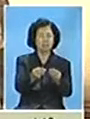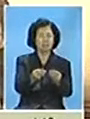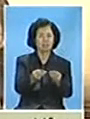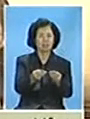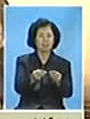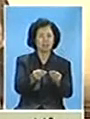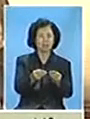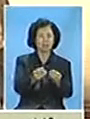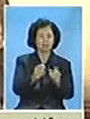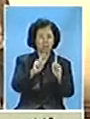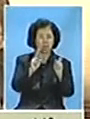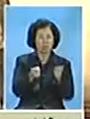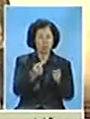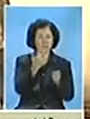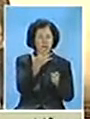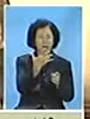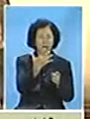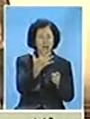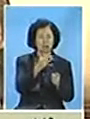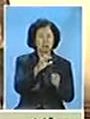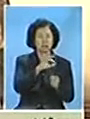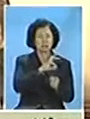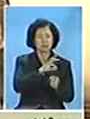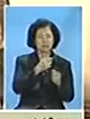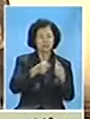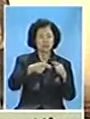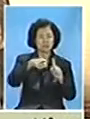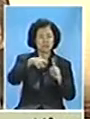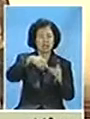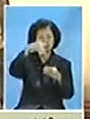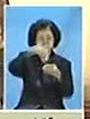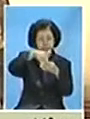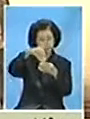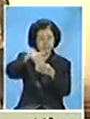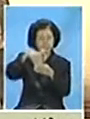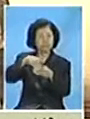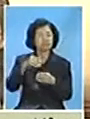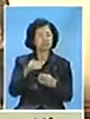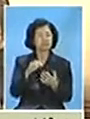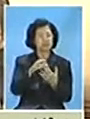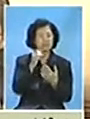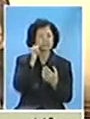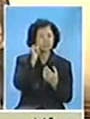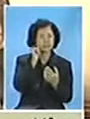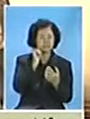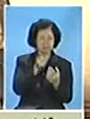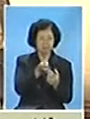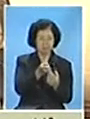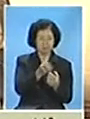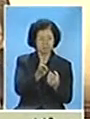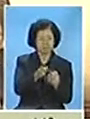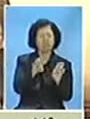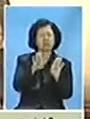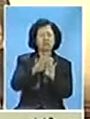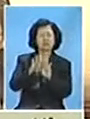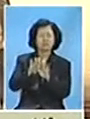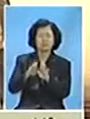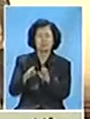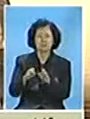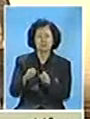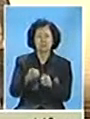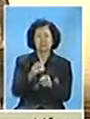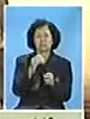ให้วงเล็บ5ท่านนั่นเองสมาชิกที่มาจากการเลือกตั้งเท่านั้นเองนะครับเราก็เห็นว่าอันนี้มันน่าจะปิดกั้นแล้วก็วันหลังก็จะเสียประ